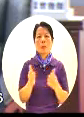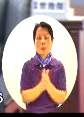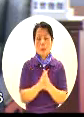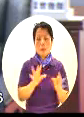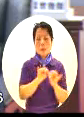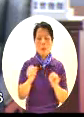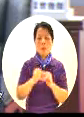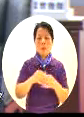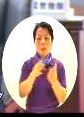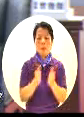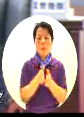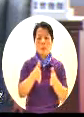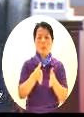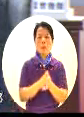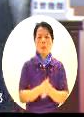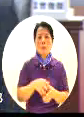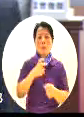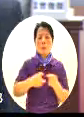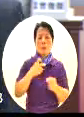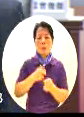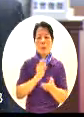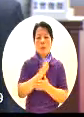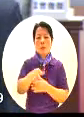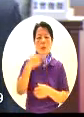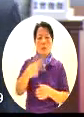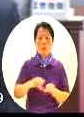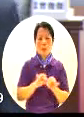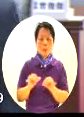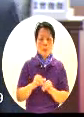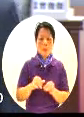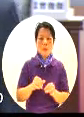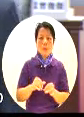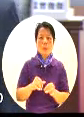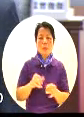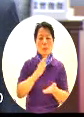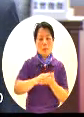分，咱讲在。20年后，他被处理。